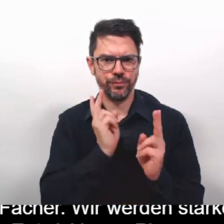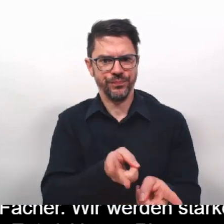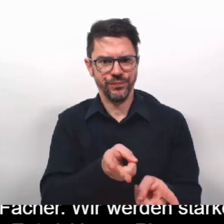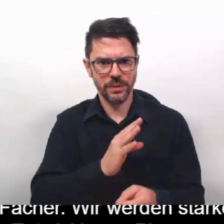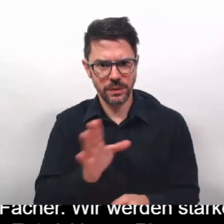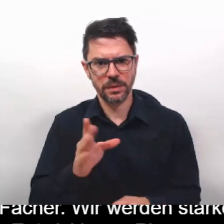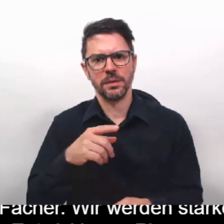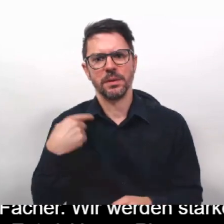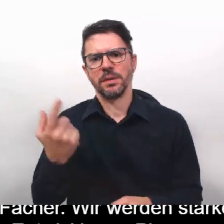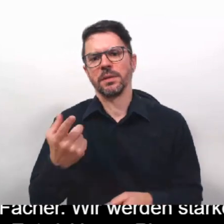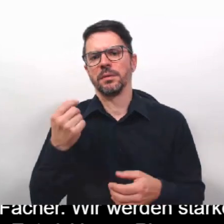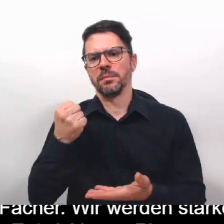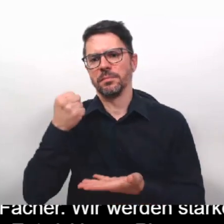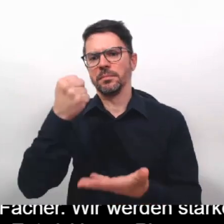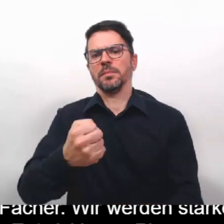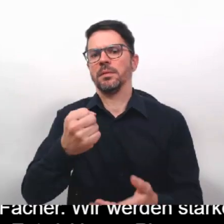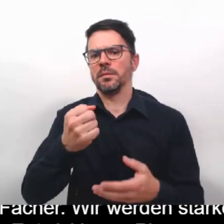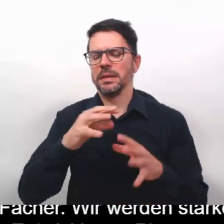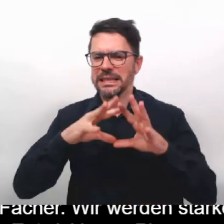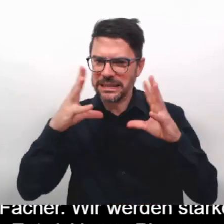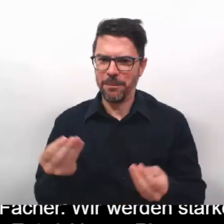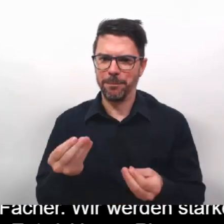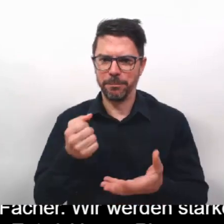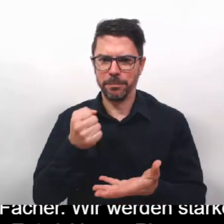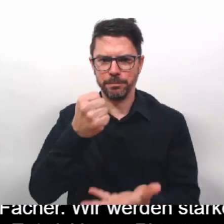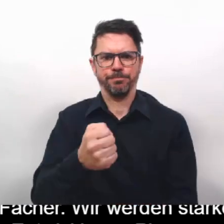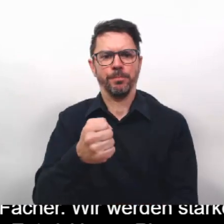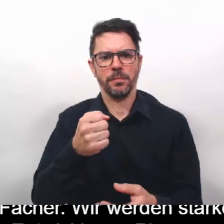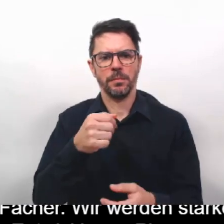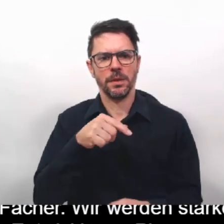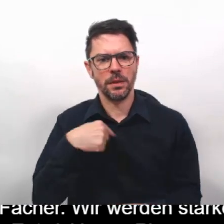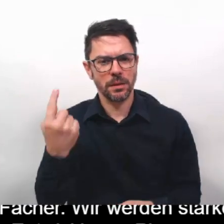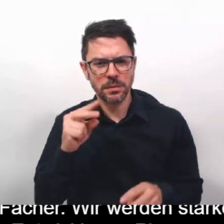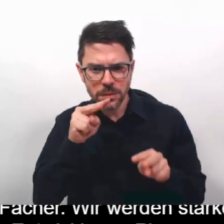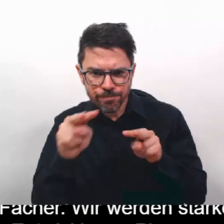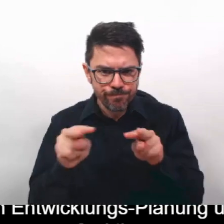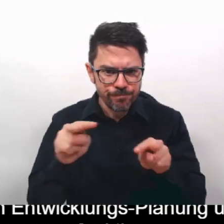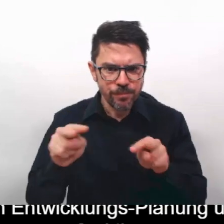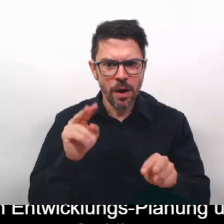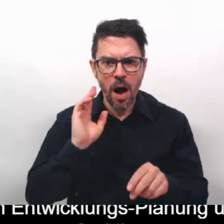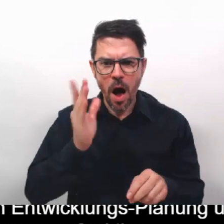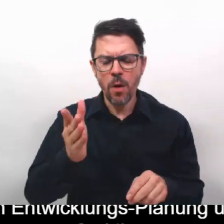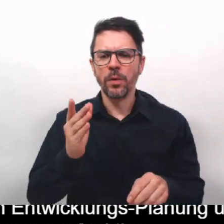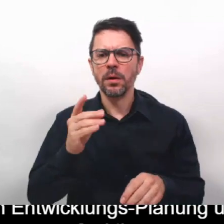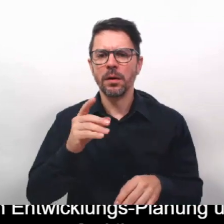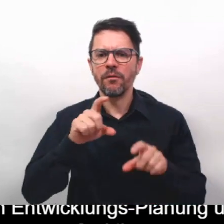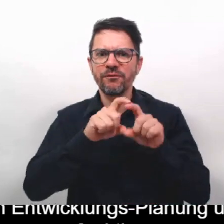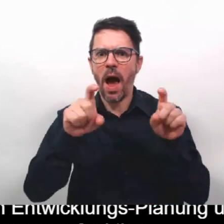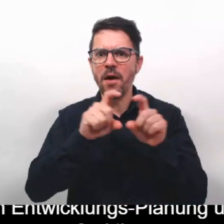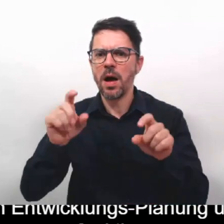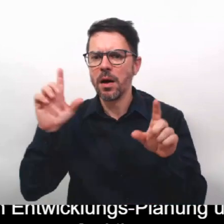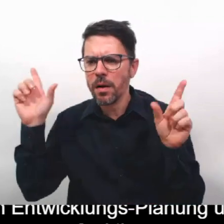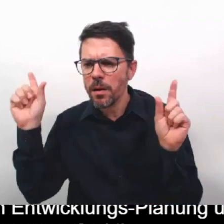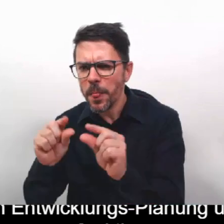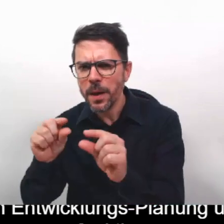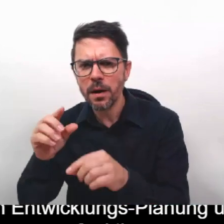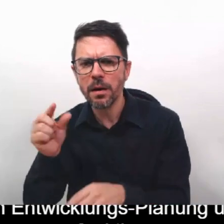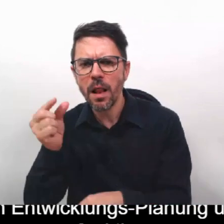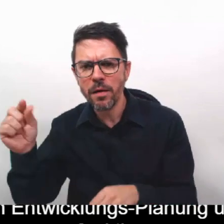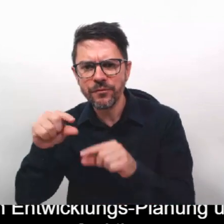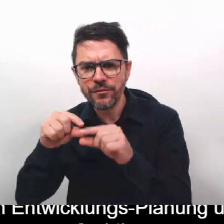Eigenverantwortliche Binnenstruktur, die frei oder kaum gesetzliche Vorgaben vorfinden wird, also die Schaffung von eigenen Organisationssatzungen,